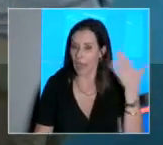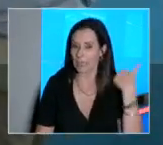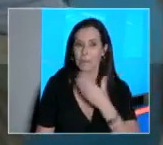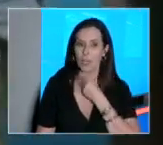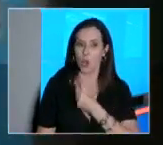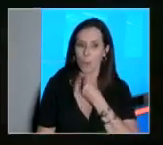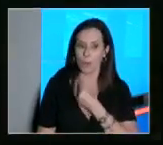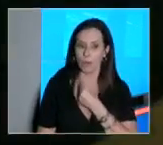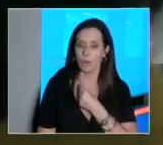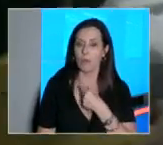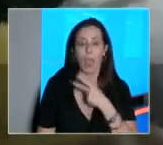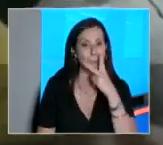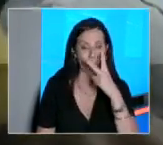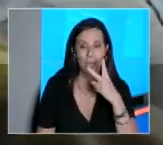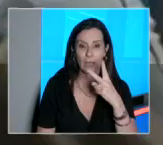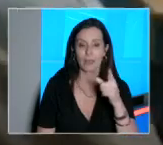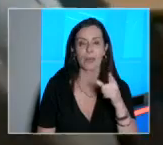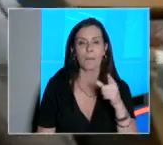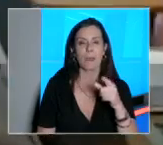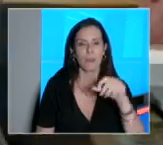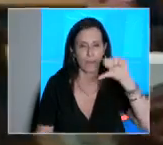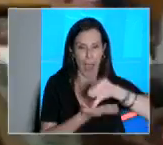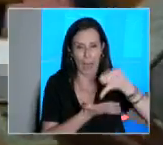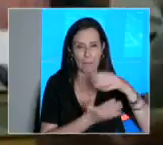מאתיופיה. ביקרתי במחנות אדיס וגונדר,